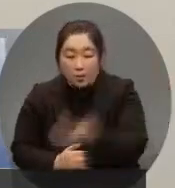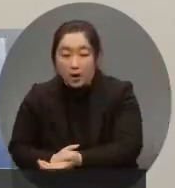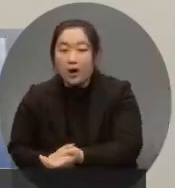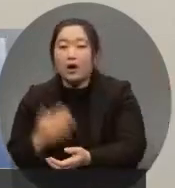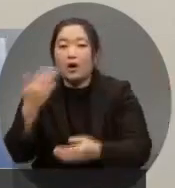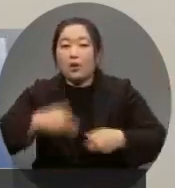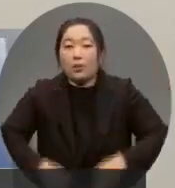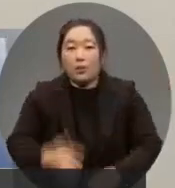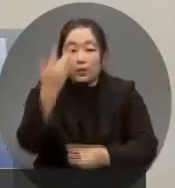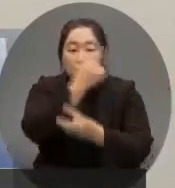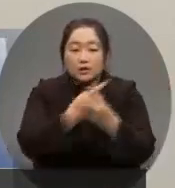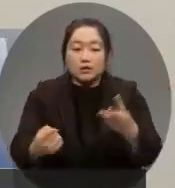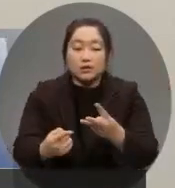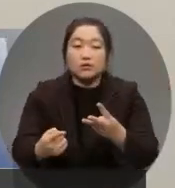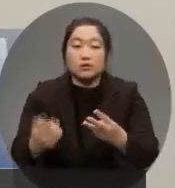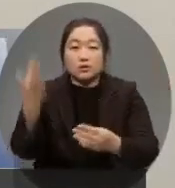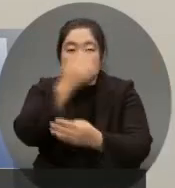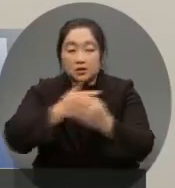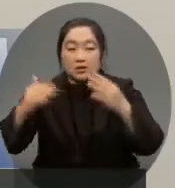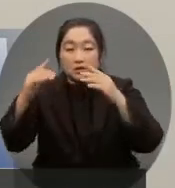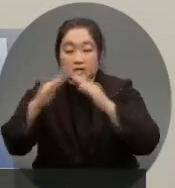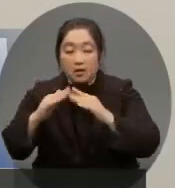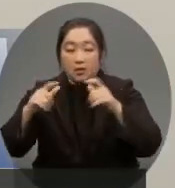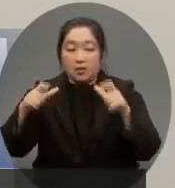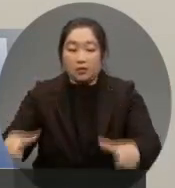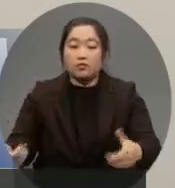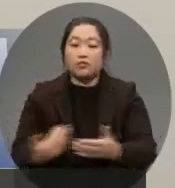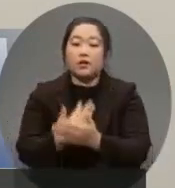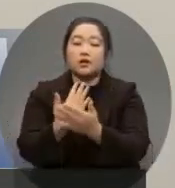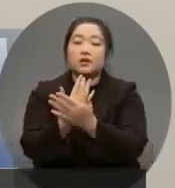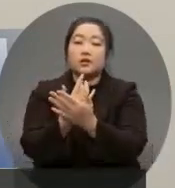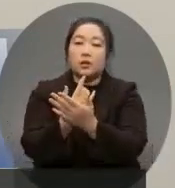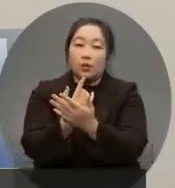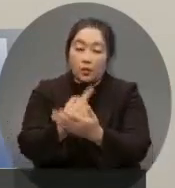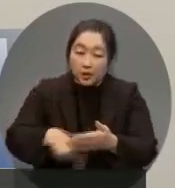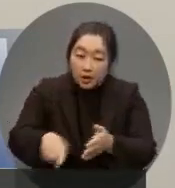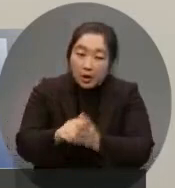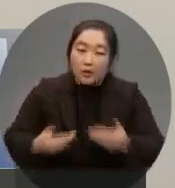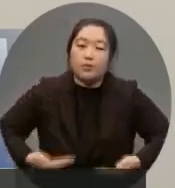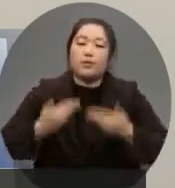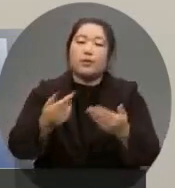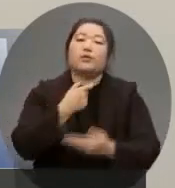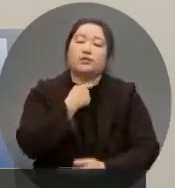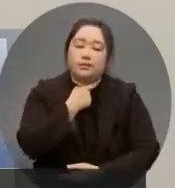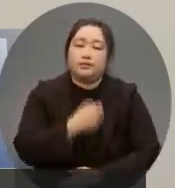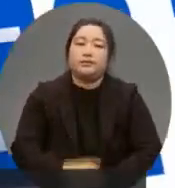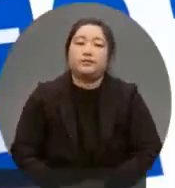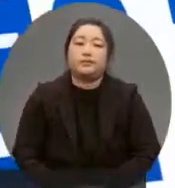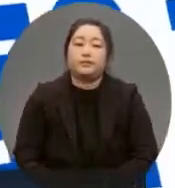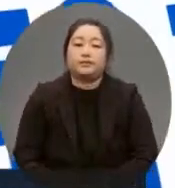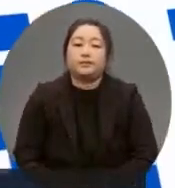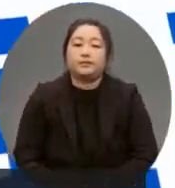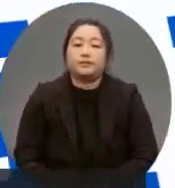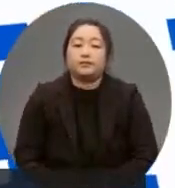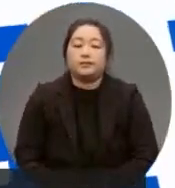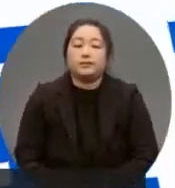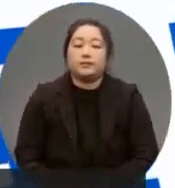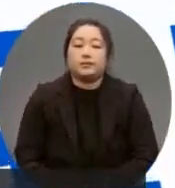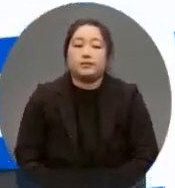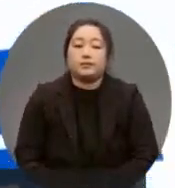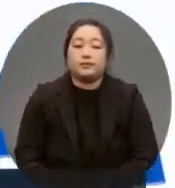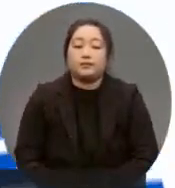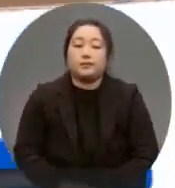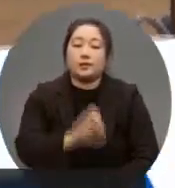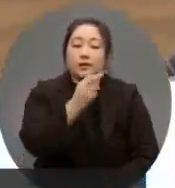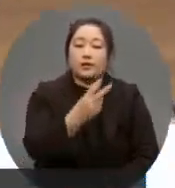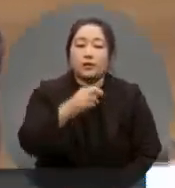돌아와 고향 청주시와 청원구의 발전을 위해 봉사하고자 합니다. 이른바